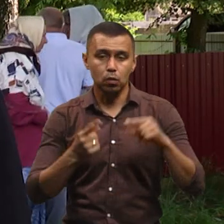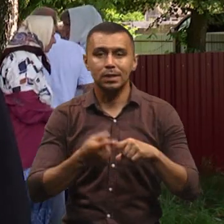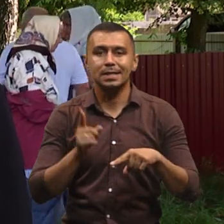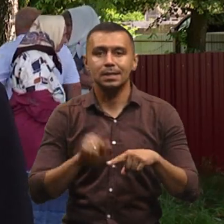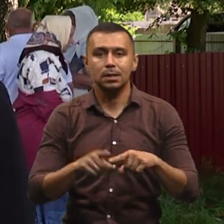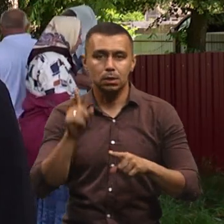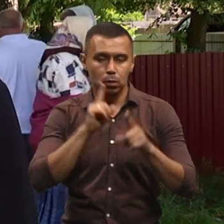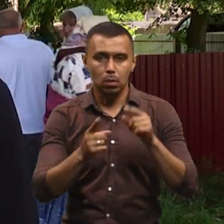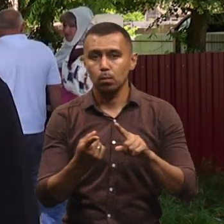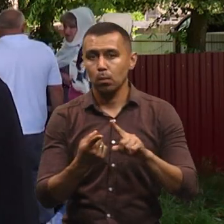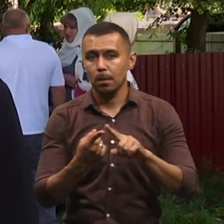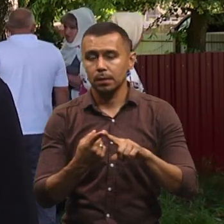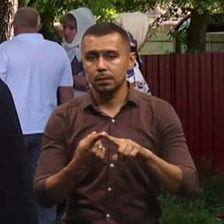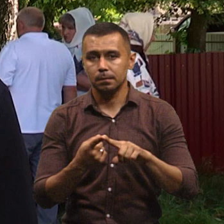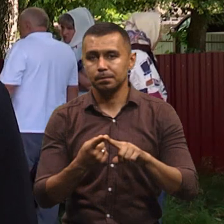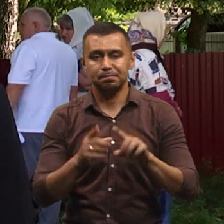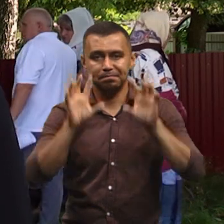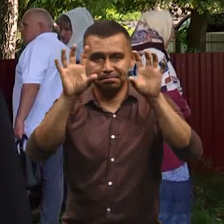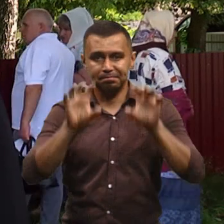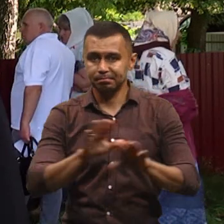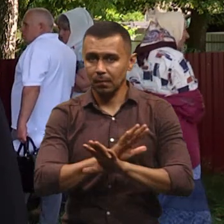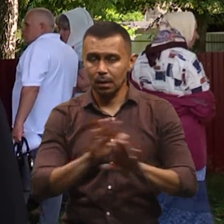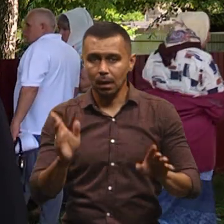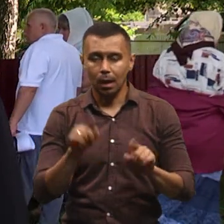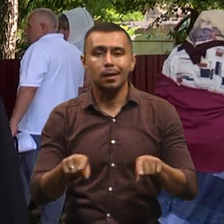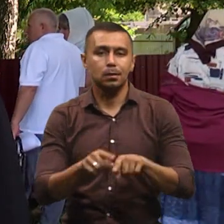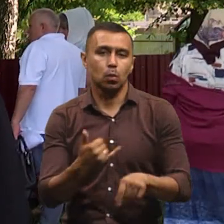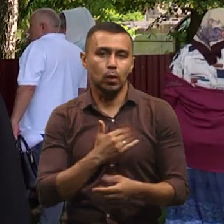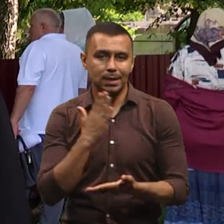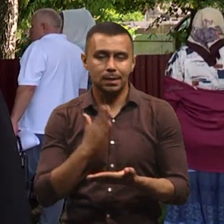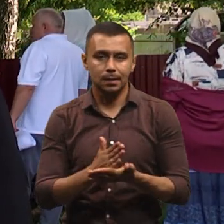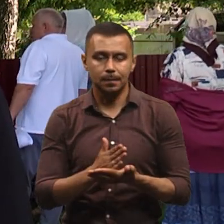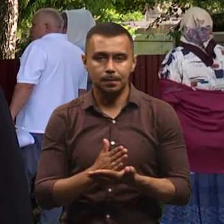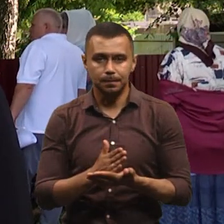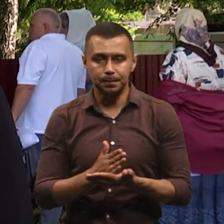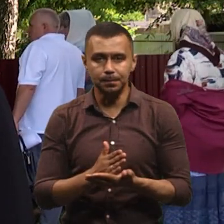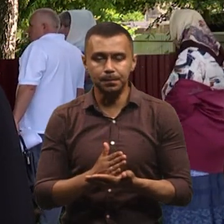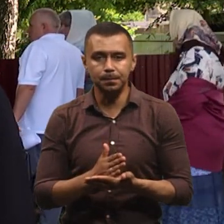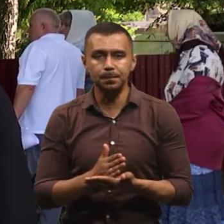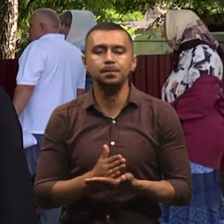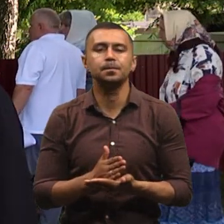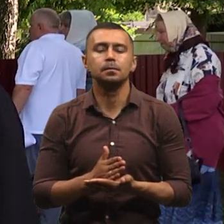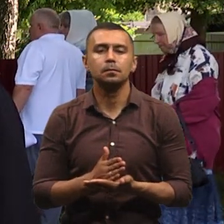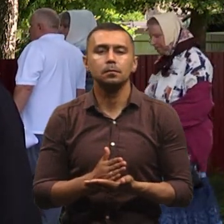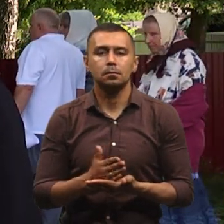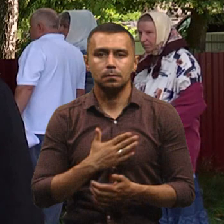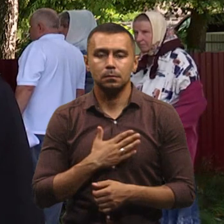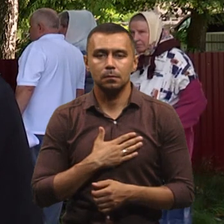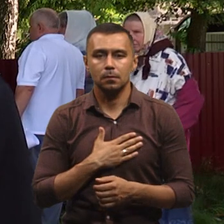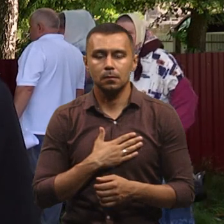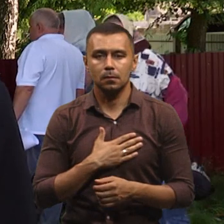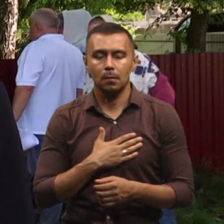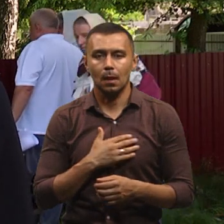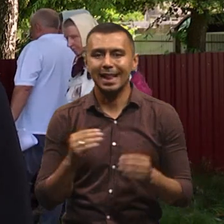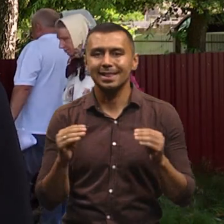збори по першій негативні і так само В нас є наша десятка